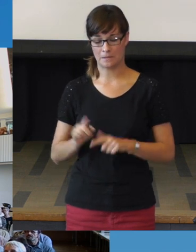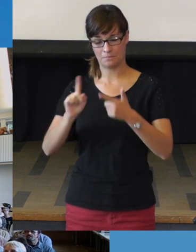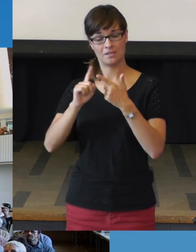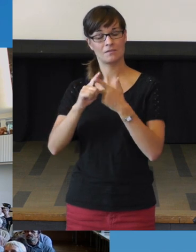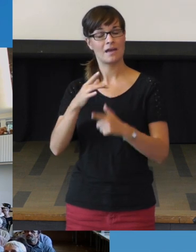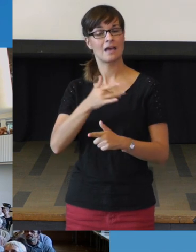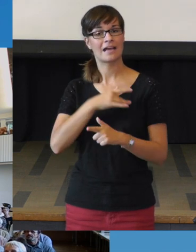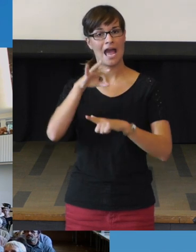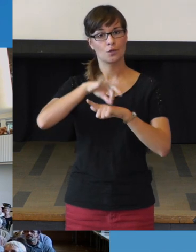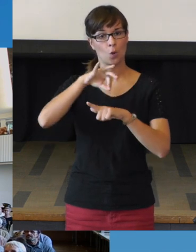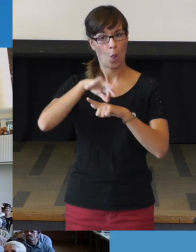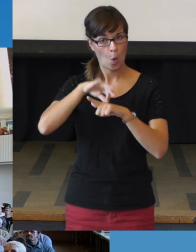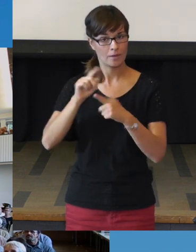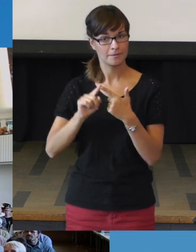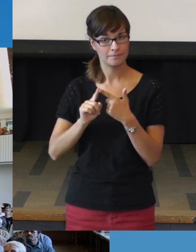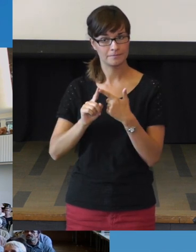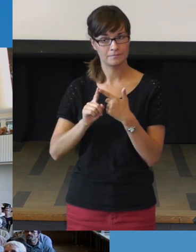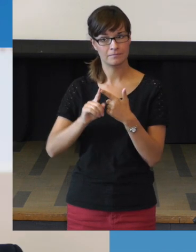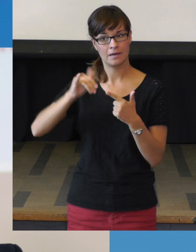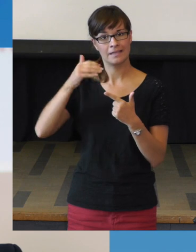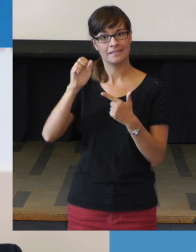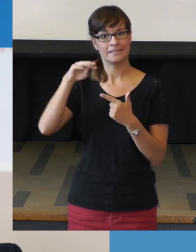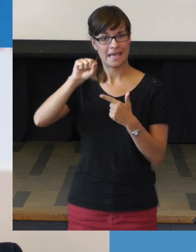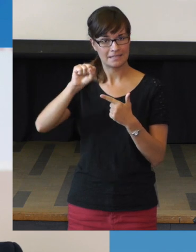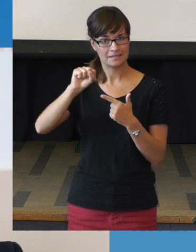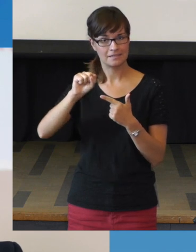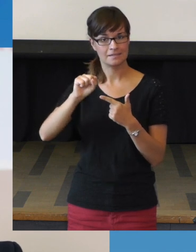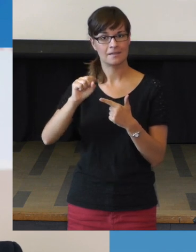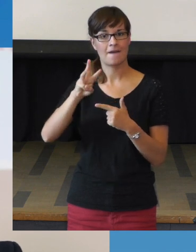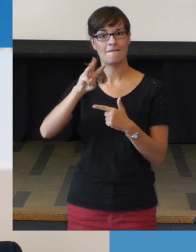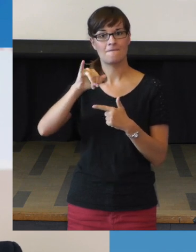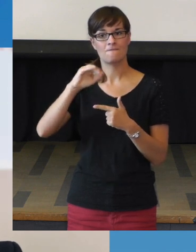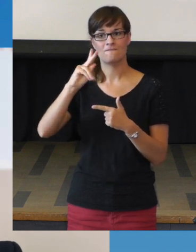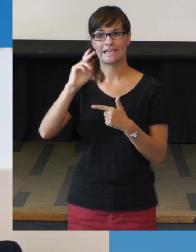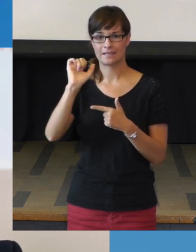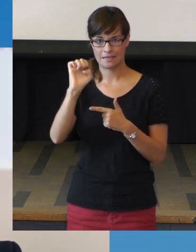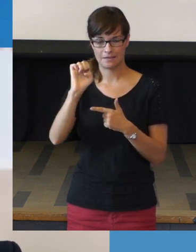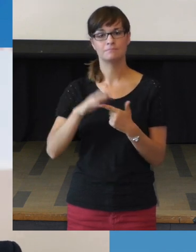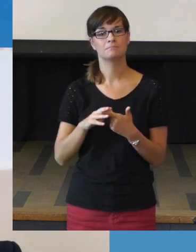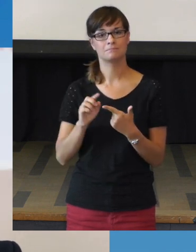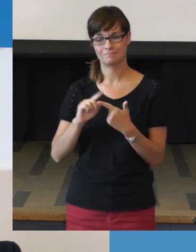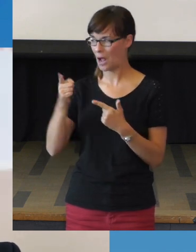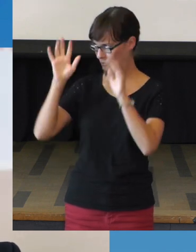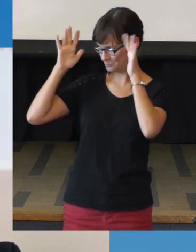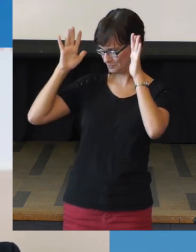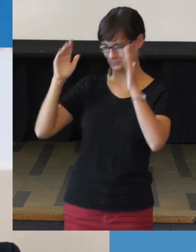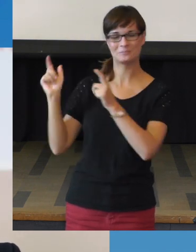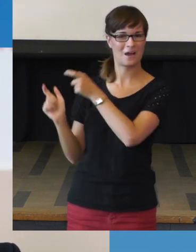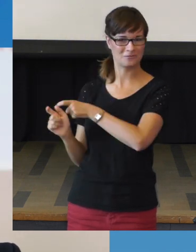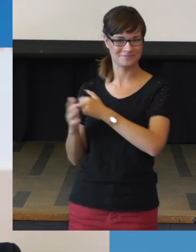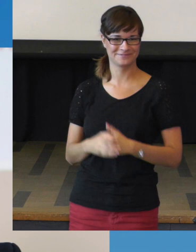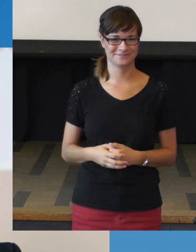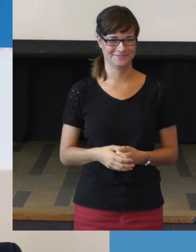Kardiologe ist der Jens Wicke. Er ist, ja, auch ein Applaus für ihn.